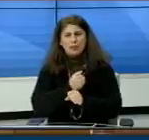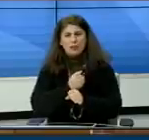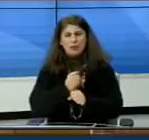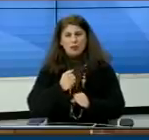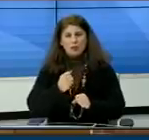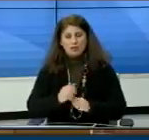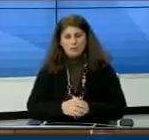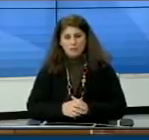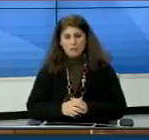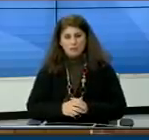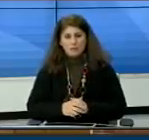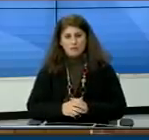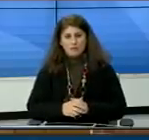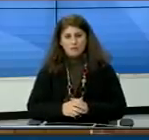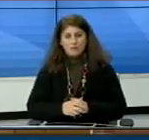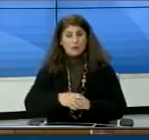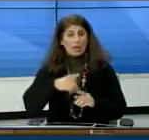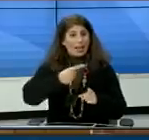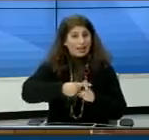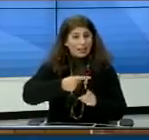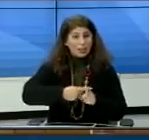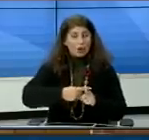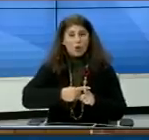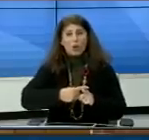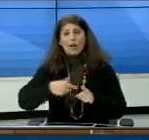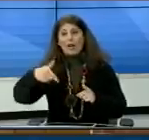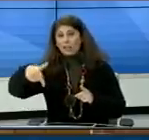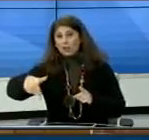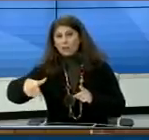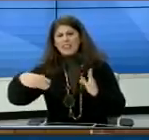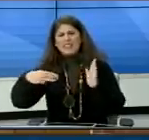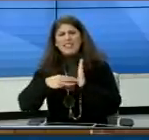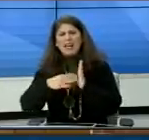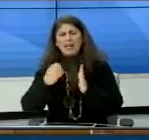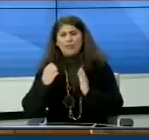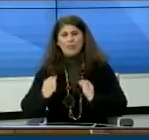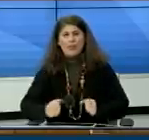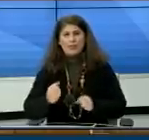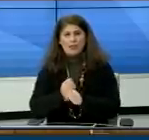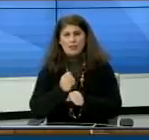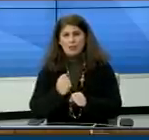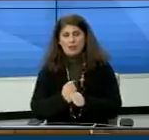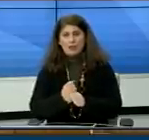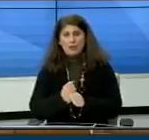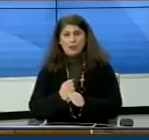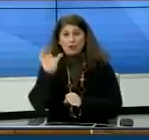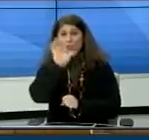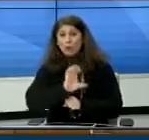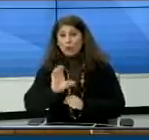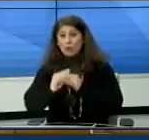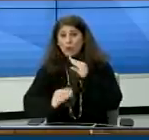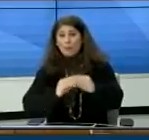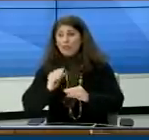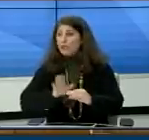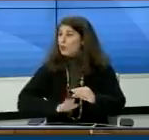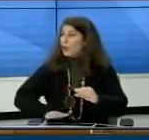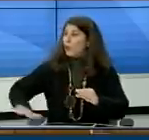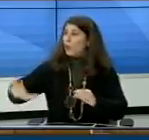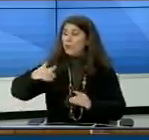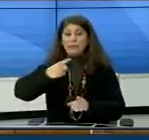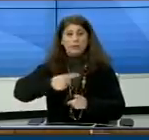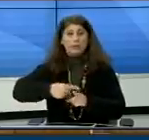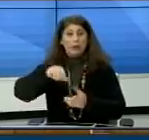ελληνικό, στην Κασιόπη, δημιουργούνται ήδη χιλιάδες θέσεις εργασίας. Τουριστικές επενδύσεις προχωρούν παντού στη χώρα. Εδώ στο